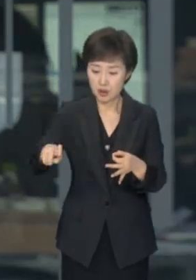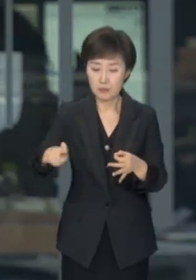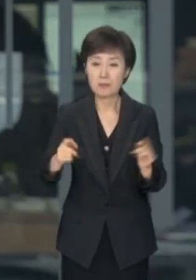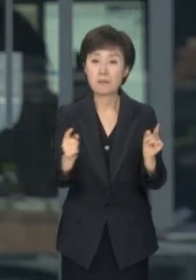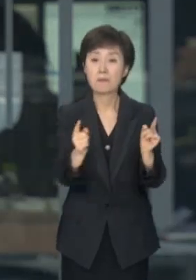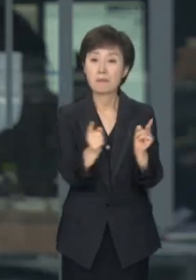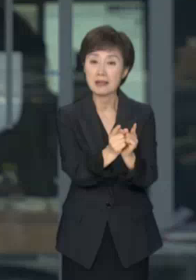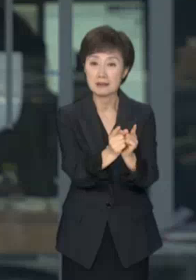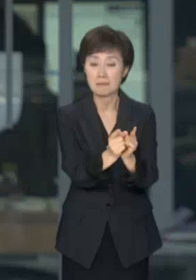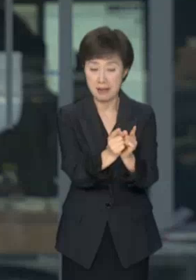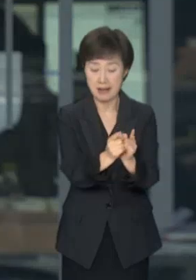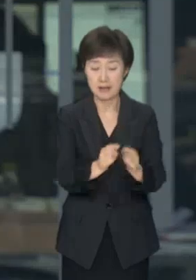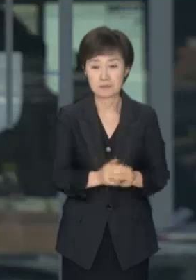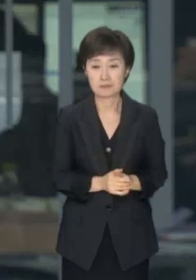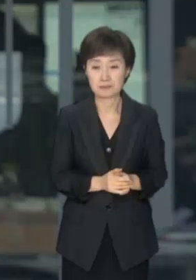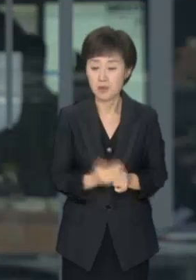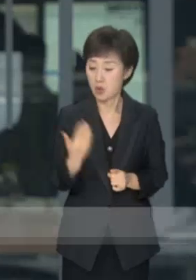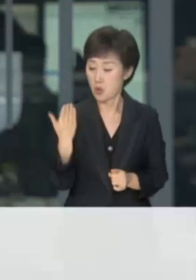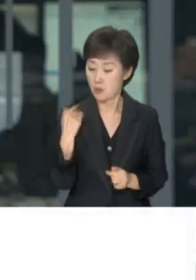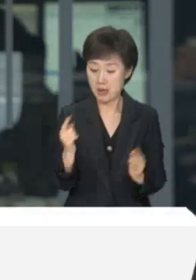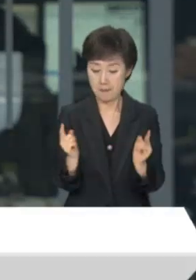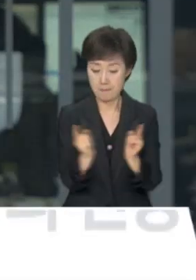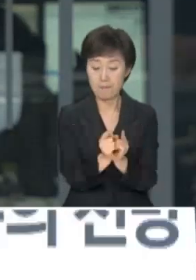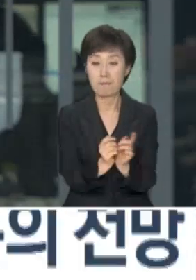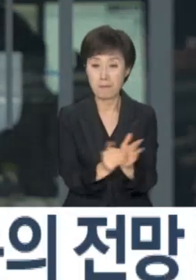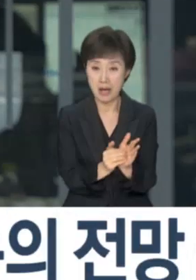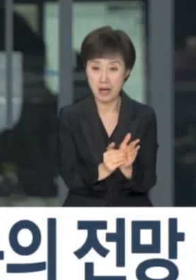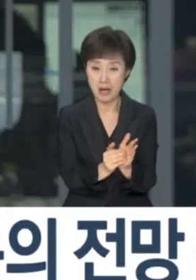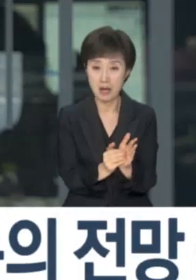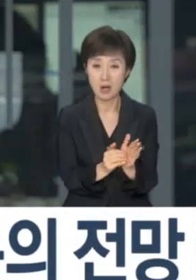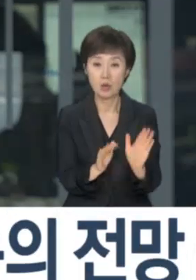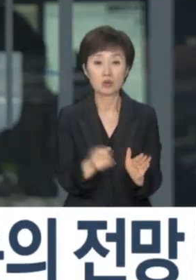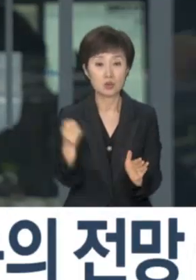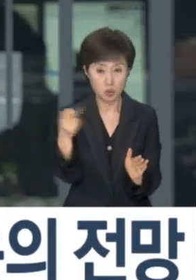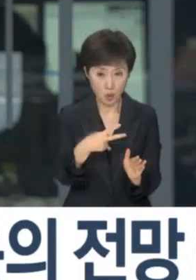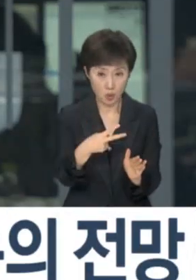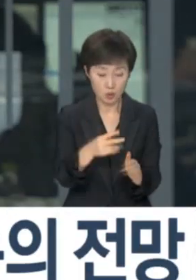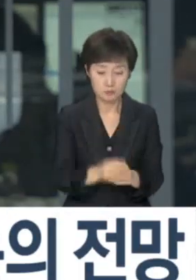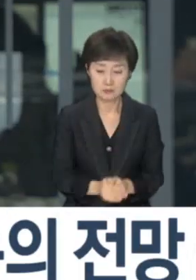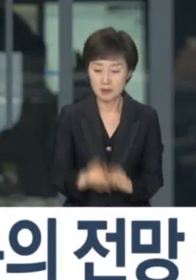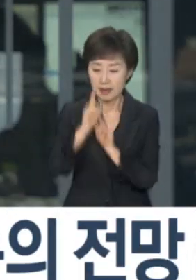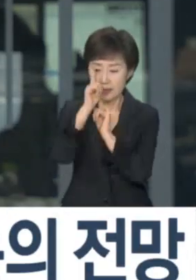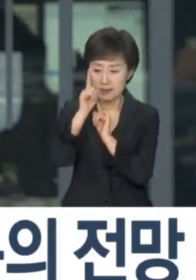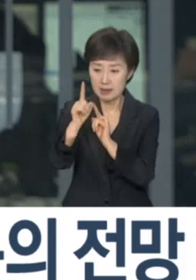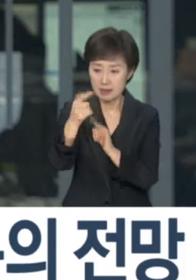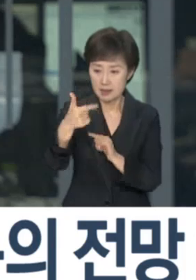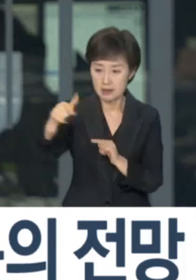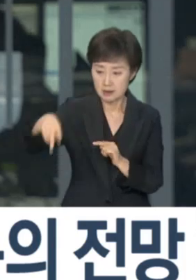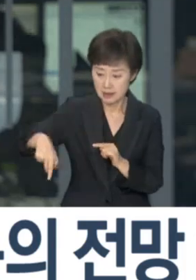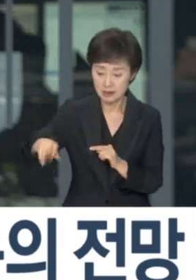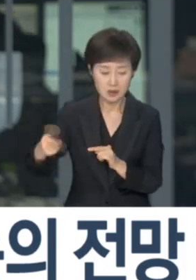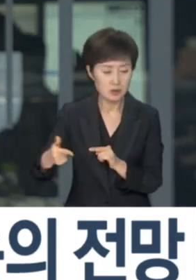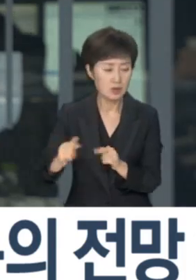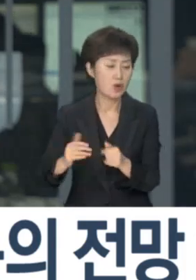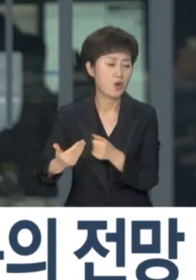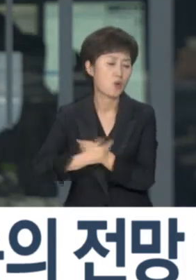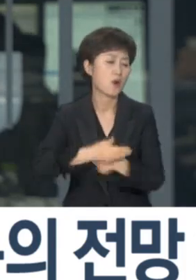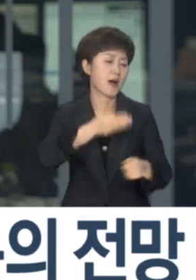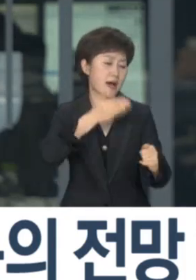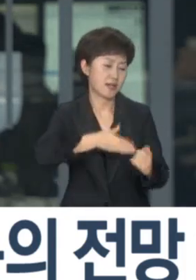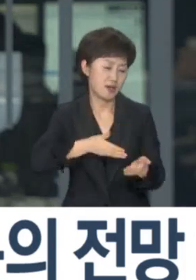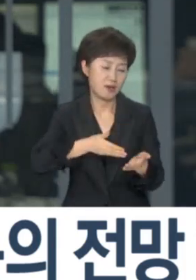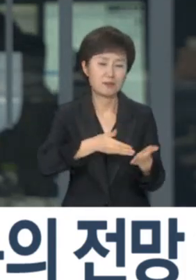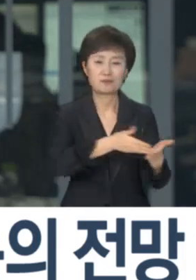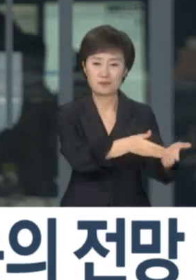않습니까? 얼마 전에 또 이제 두 인물이 만날 기회가 있었는데 그때 이낙연 전 대표를 좀 감싸 안았으면 좋겠다. 같이